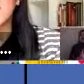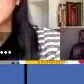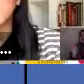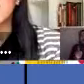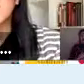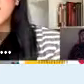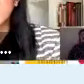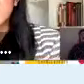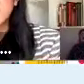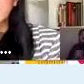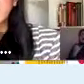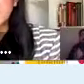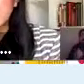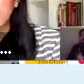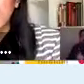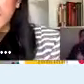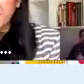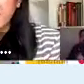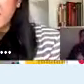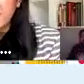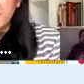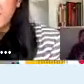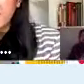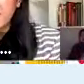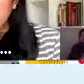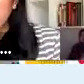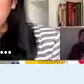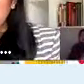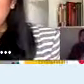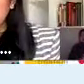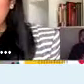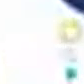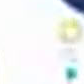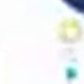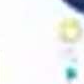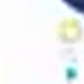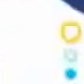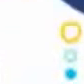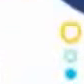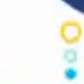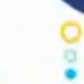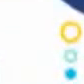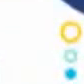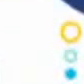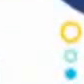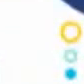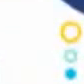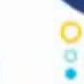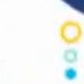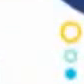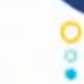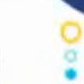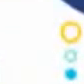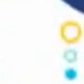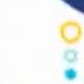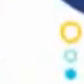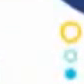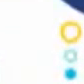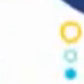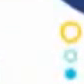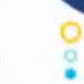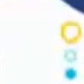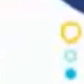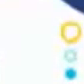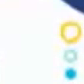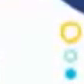Terakhir, mungkin slide-nya bisa kita angkat sambil saya ingin ini ada terakhir. Data is becoming the new oil to